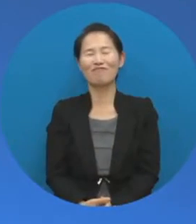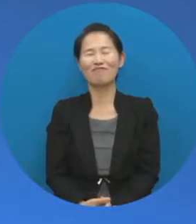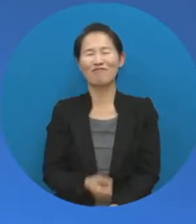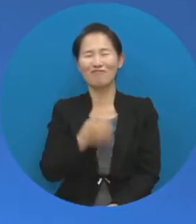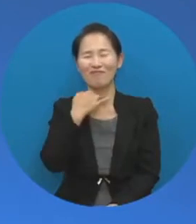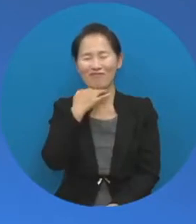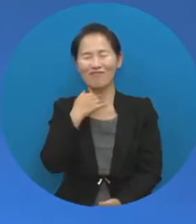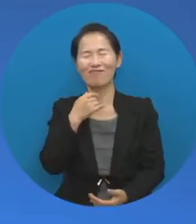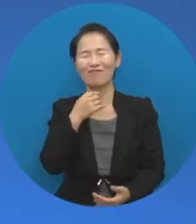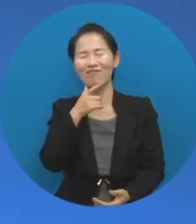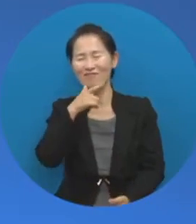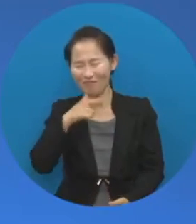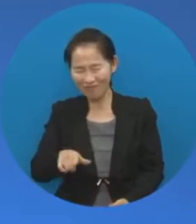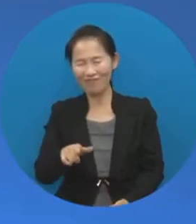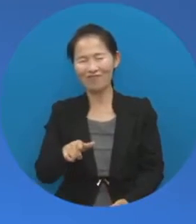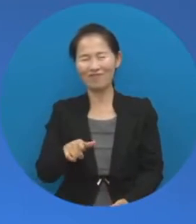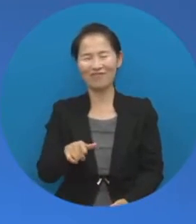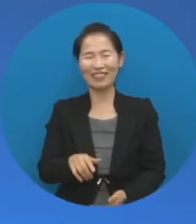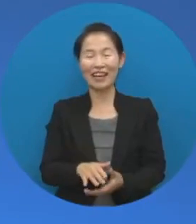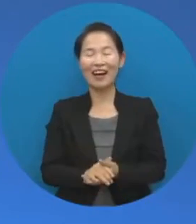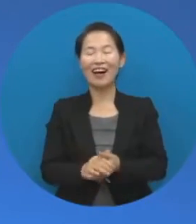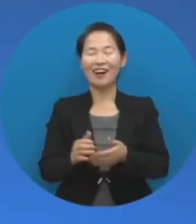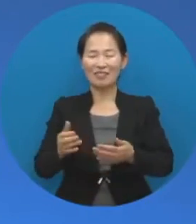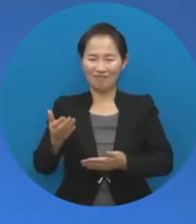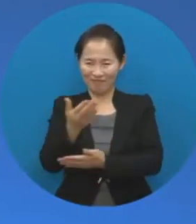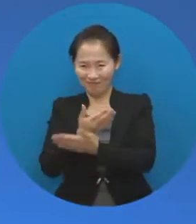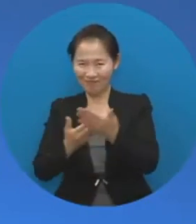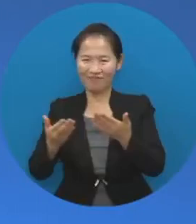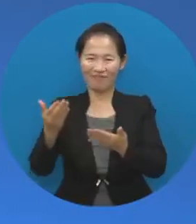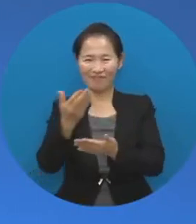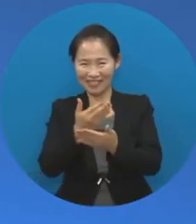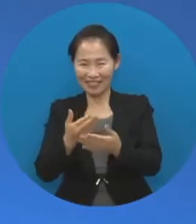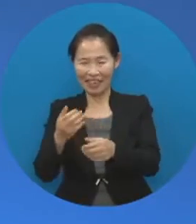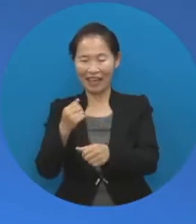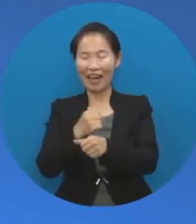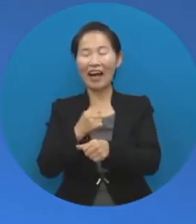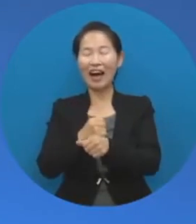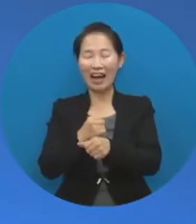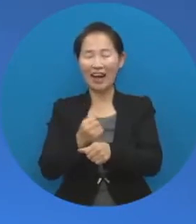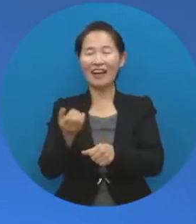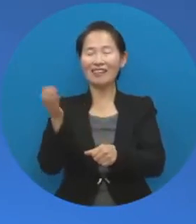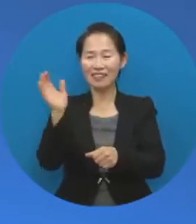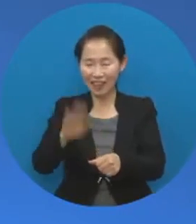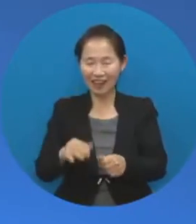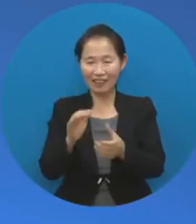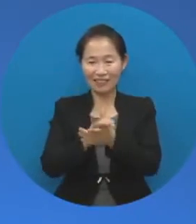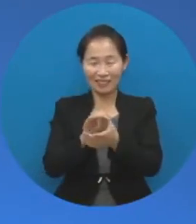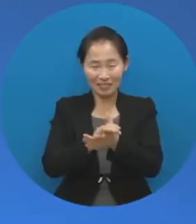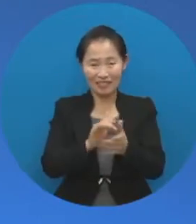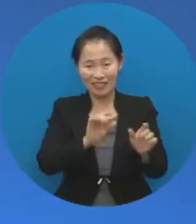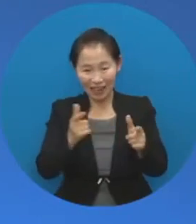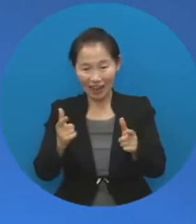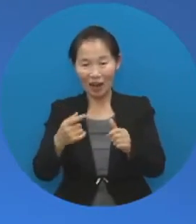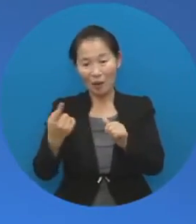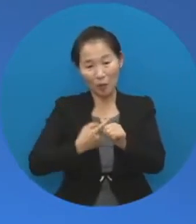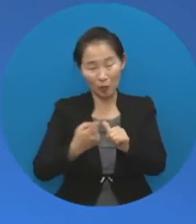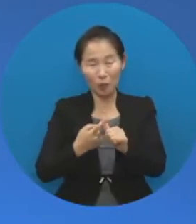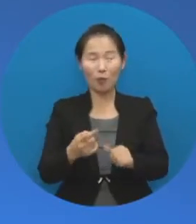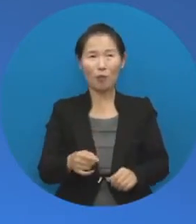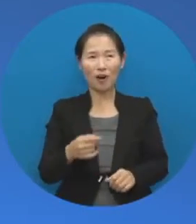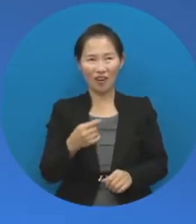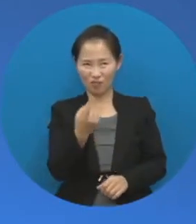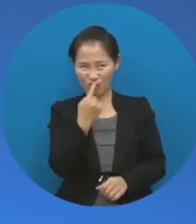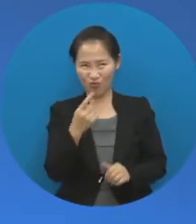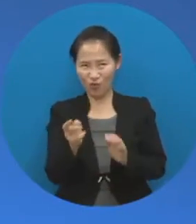아 근데 제가 그 형제를 교제를 하는데 막 사람들이 저보고 막 도둑 이러는 거예요. 제가 그런 거 아니라고 하나님이